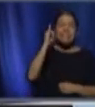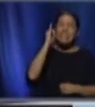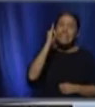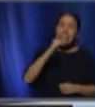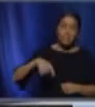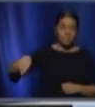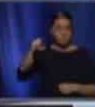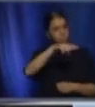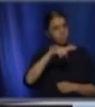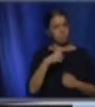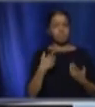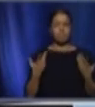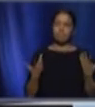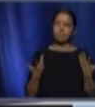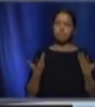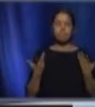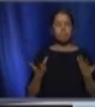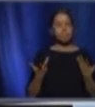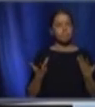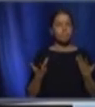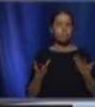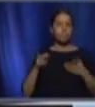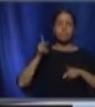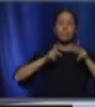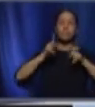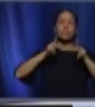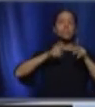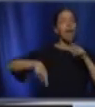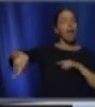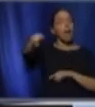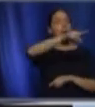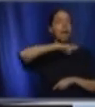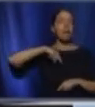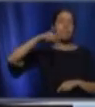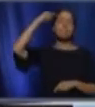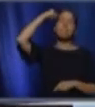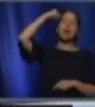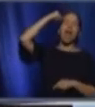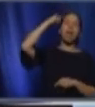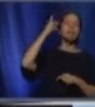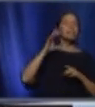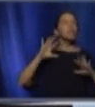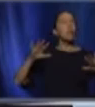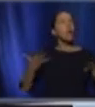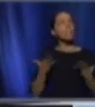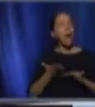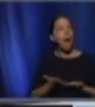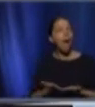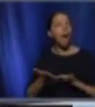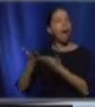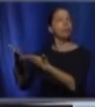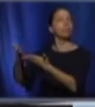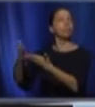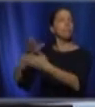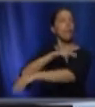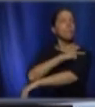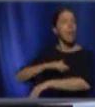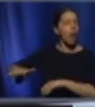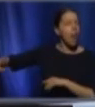faisaient un lien entre ce qu'ils peuvent nous aider, c'est vraiment s'assurer que on va baisser